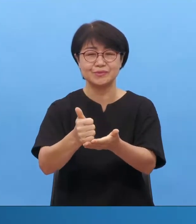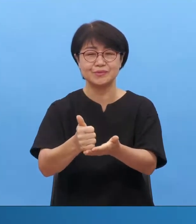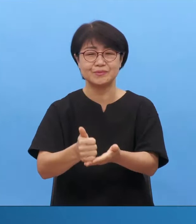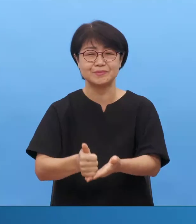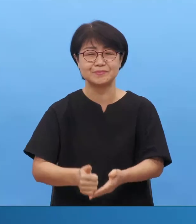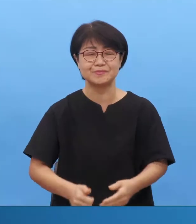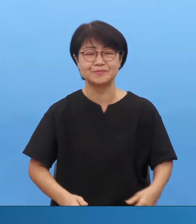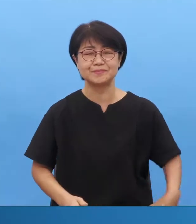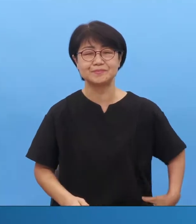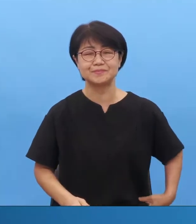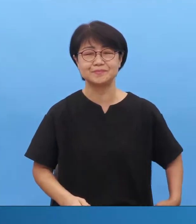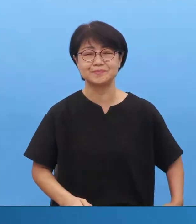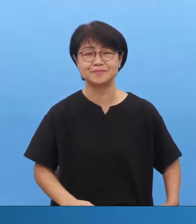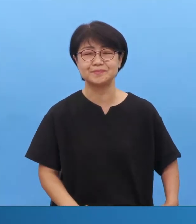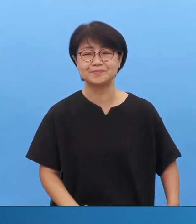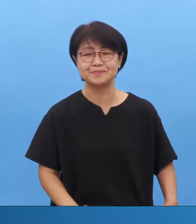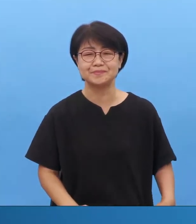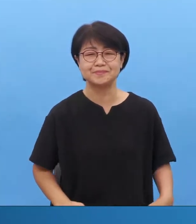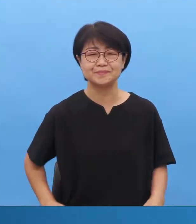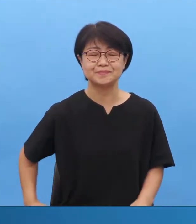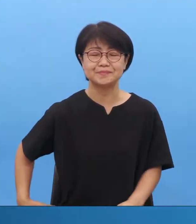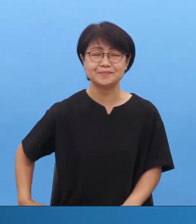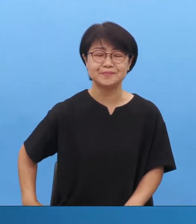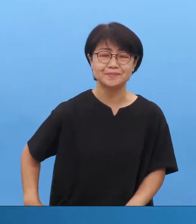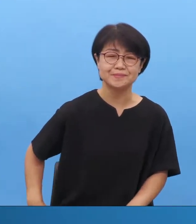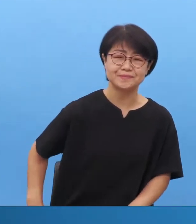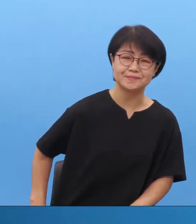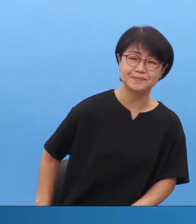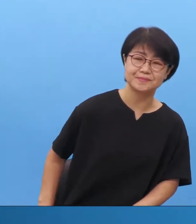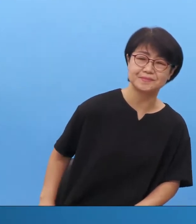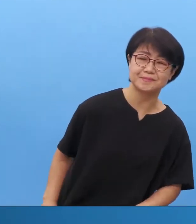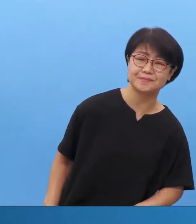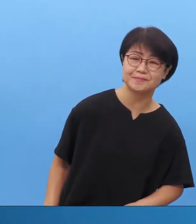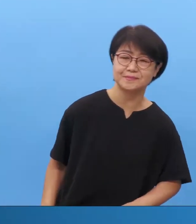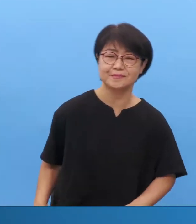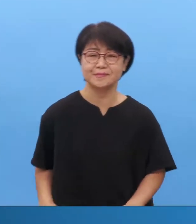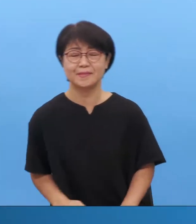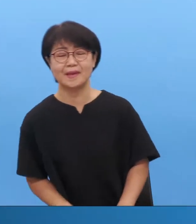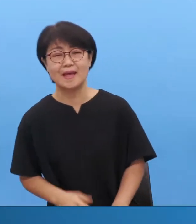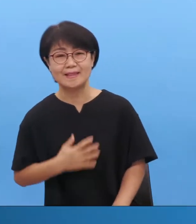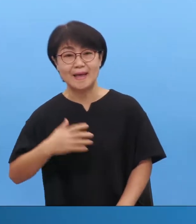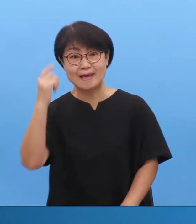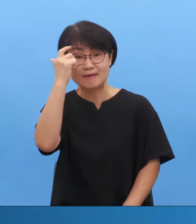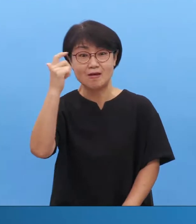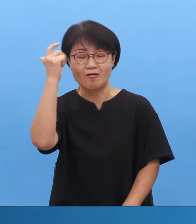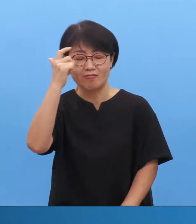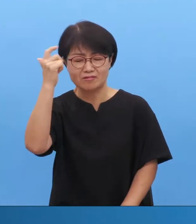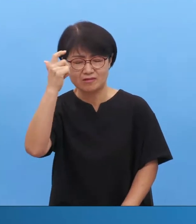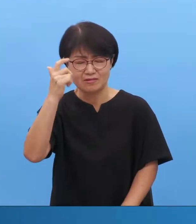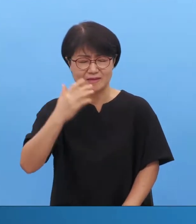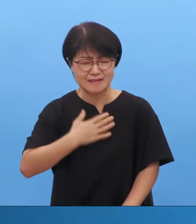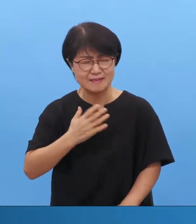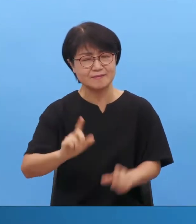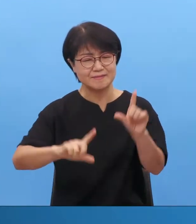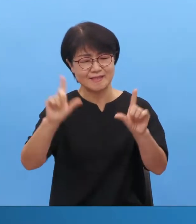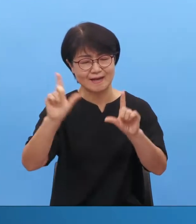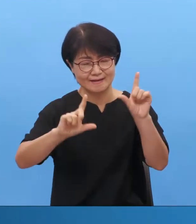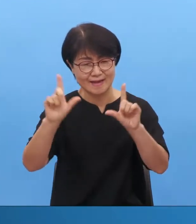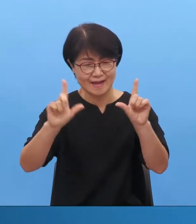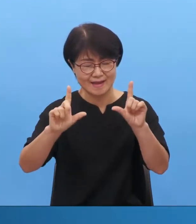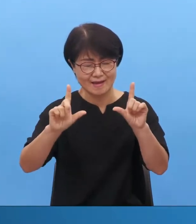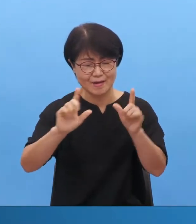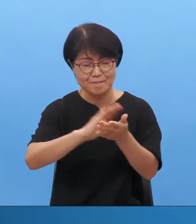아멘. 이 시간 나의 영적 현주소를 바꾸는 응답의 시간이 되도록